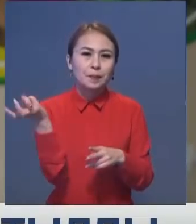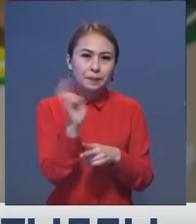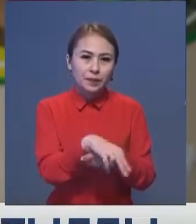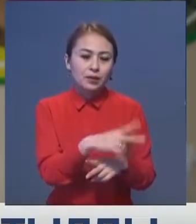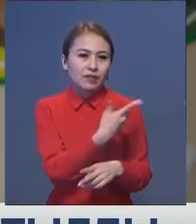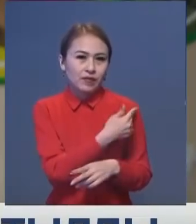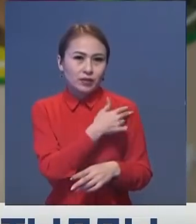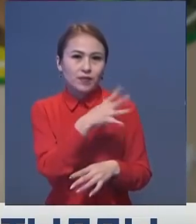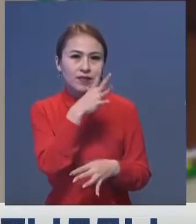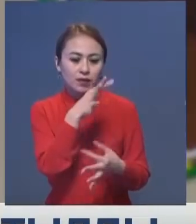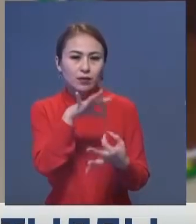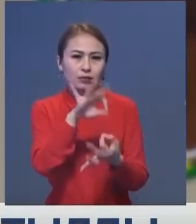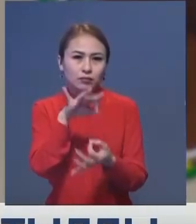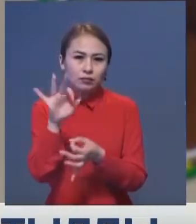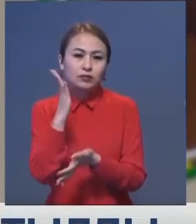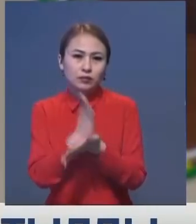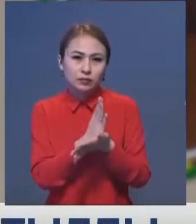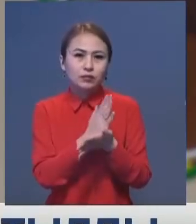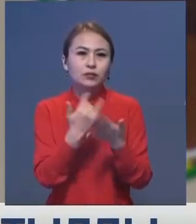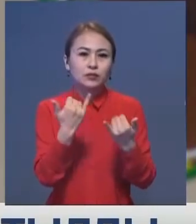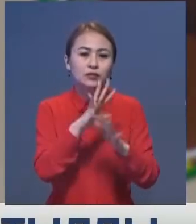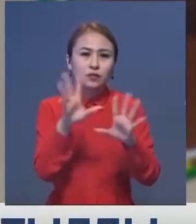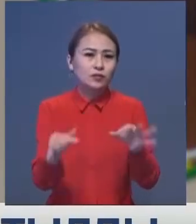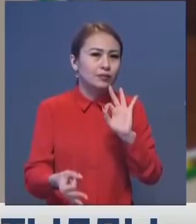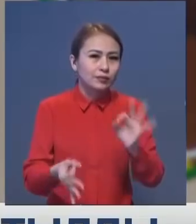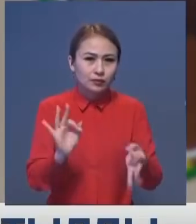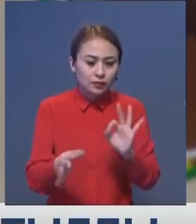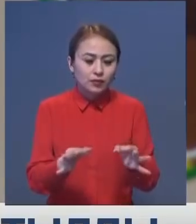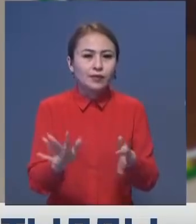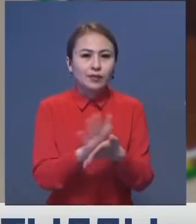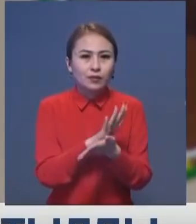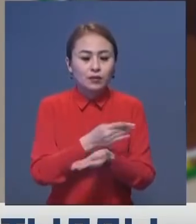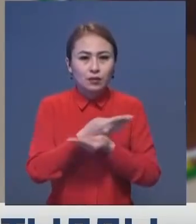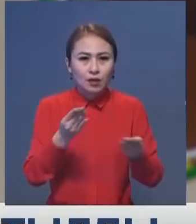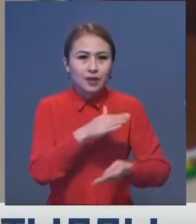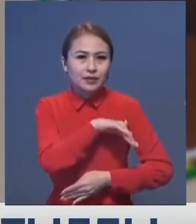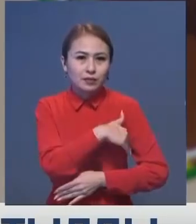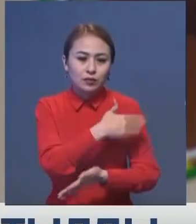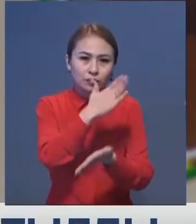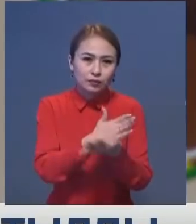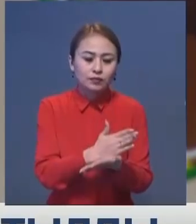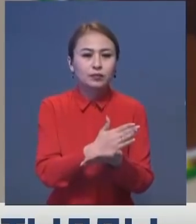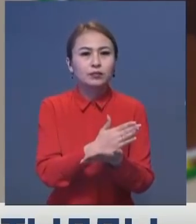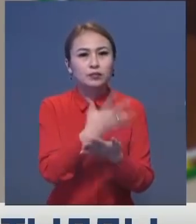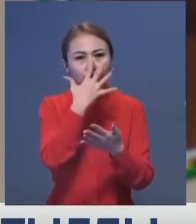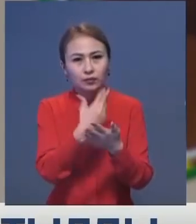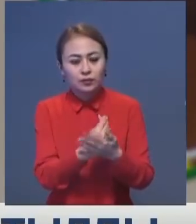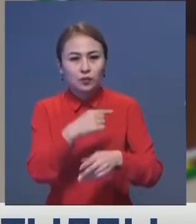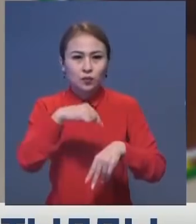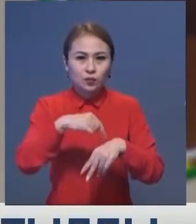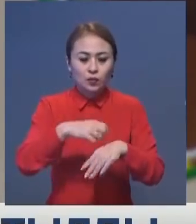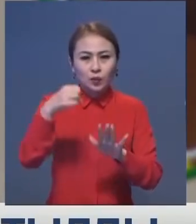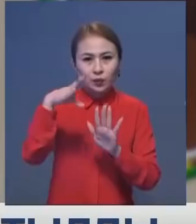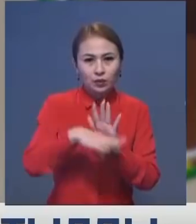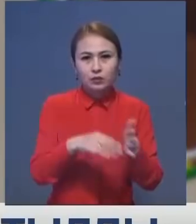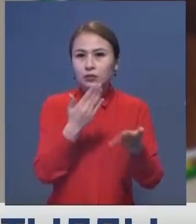келуге уақытында келіп жүр. Бәрі жақсы, жаңағы сезімдері, температура болу, жаңағы өзін нашар сезіну деген